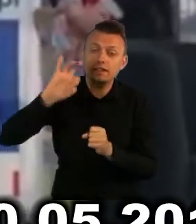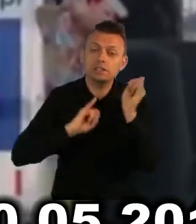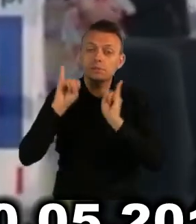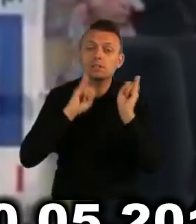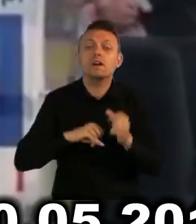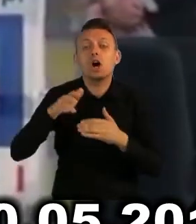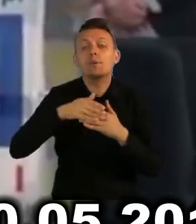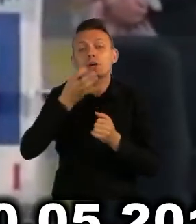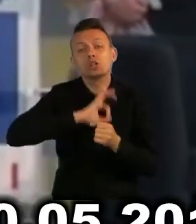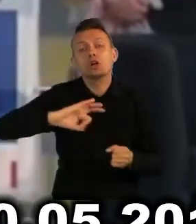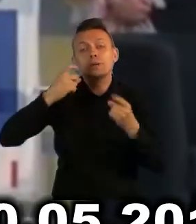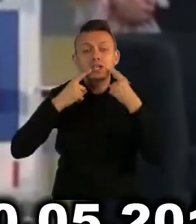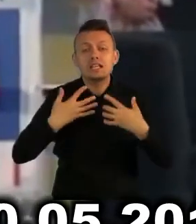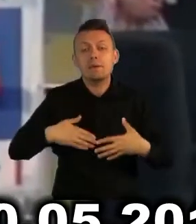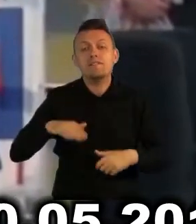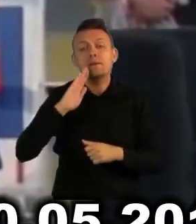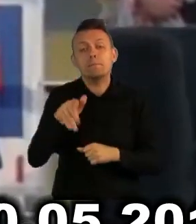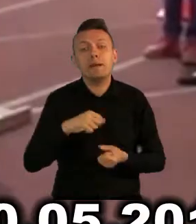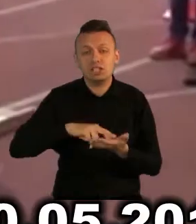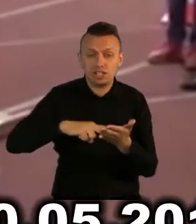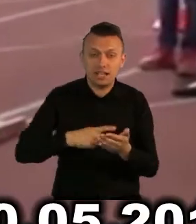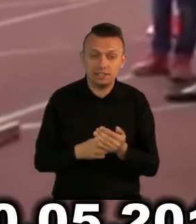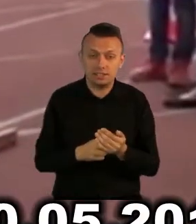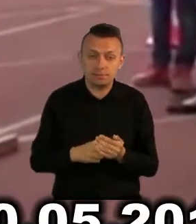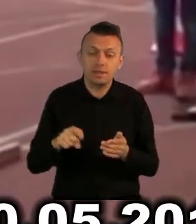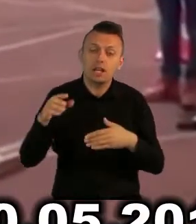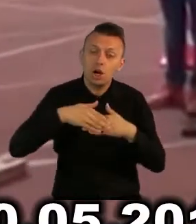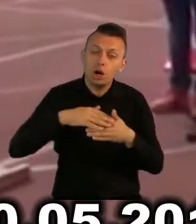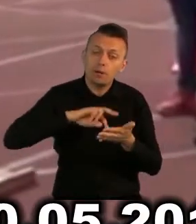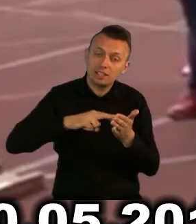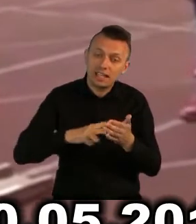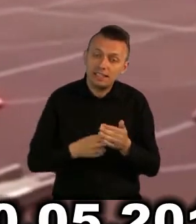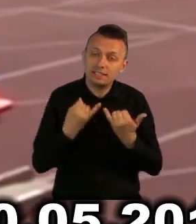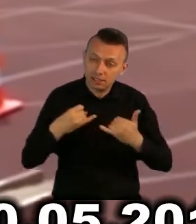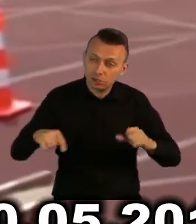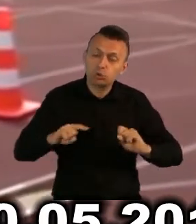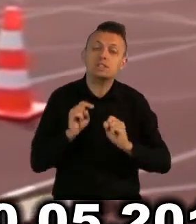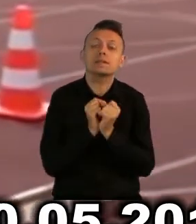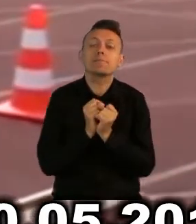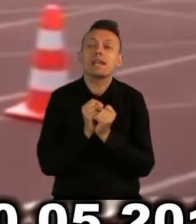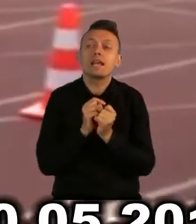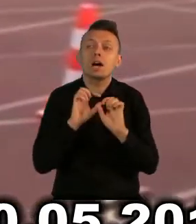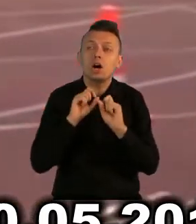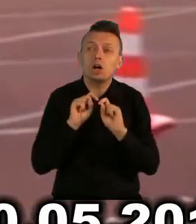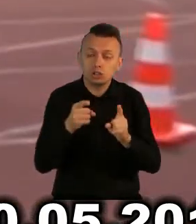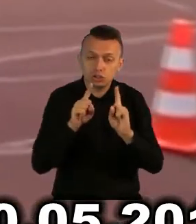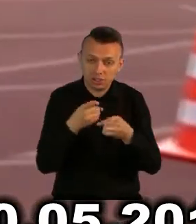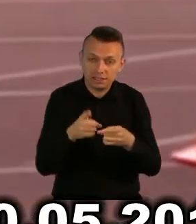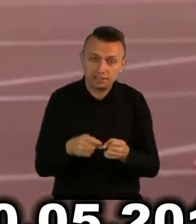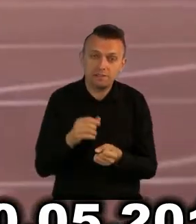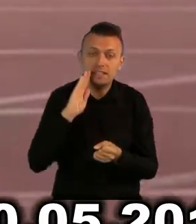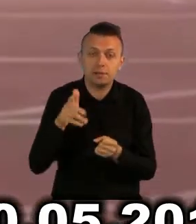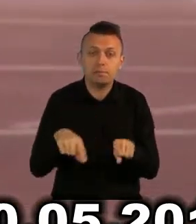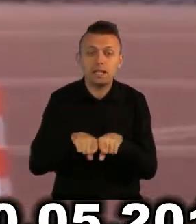motywem przewodnim rodzinnego zawrotu głowy będzie taniec. Oprócz tanecznych bloków animacyjnych, gdzie dzieci będą mogły poznać różne kroki, odbędzie się